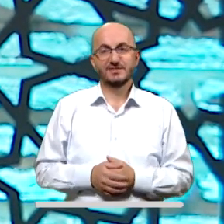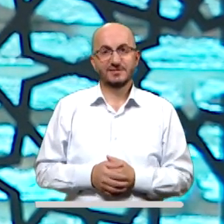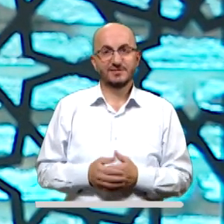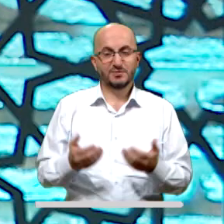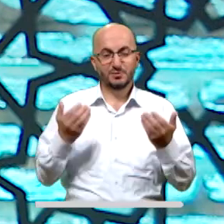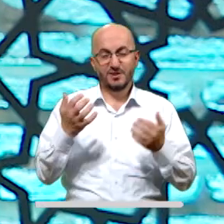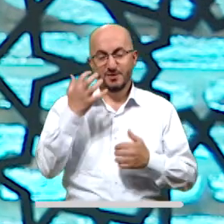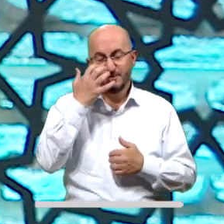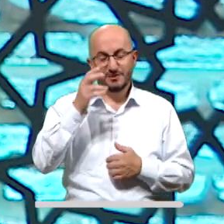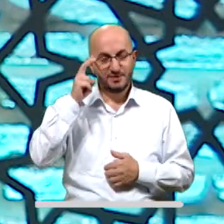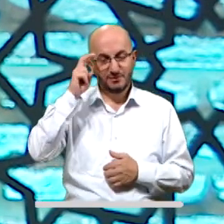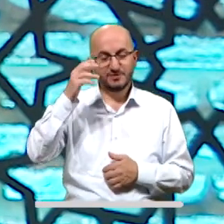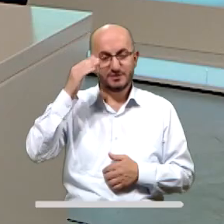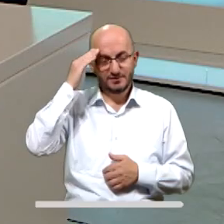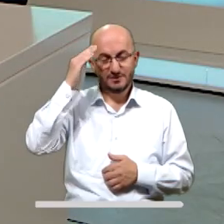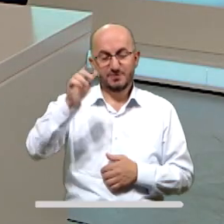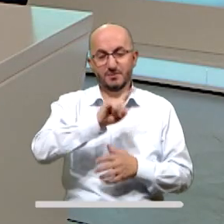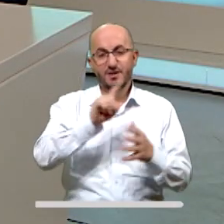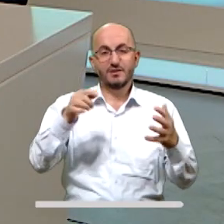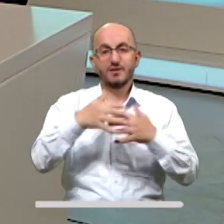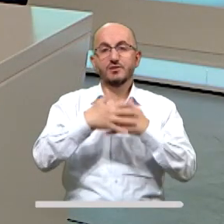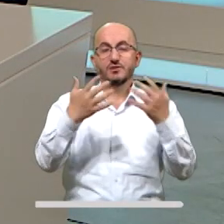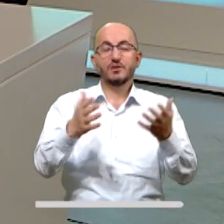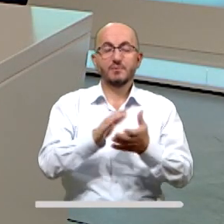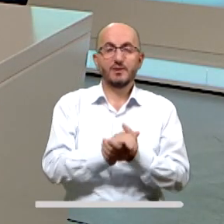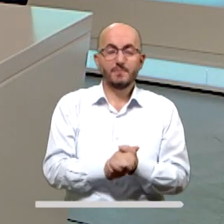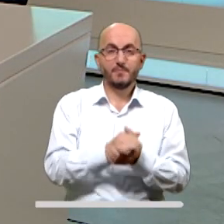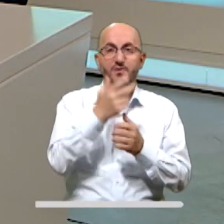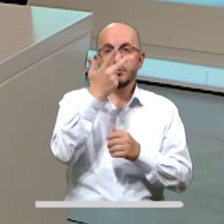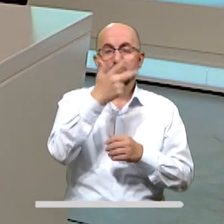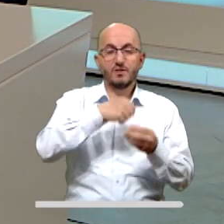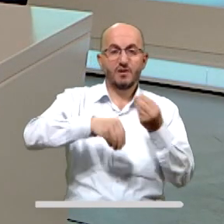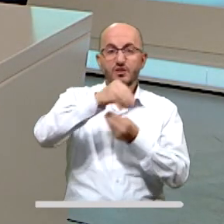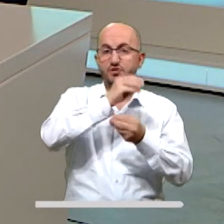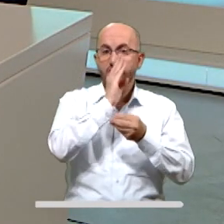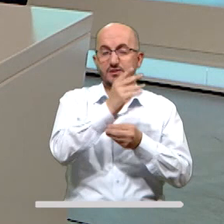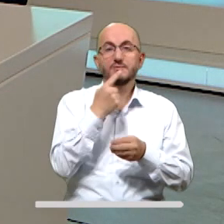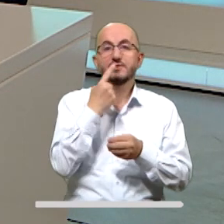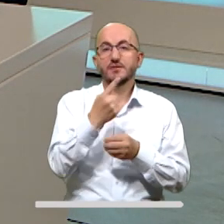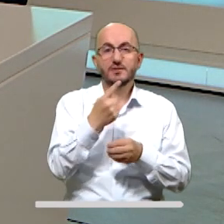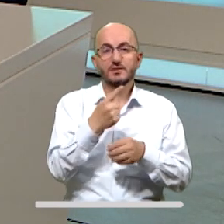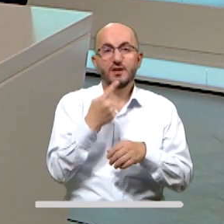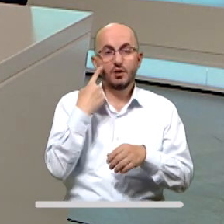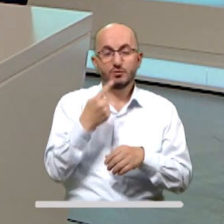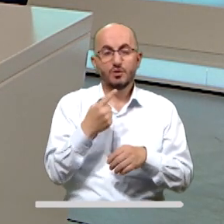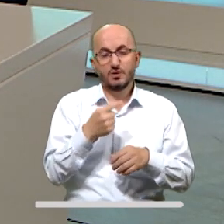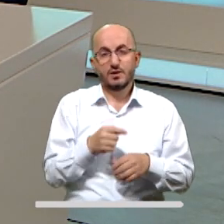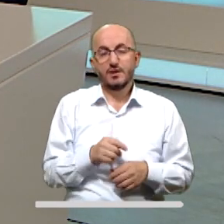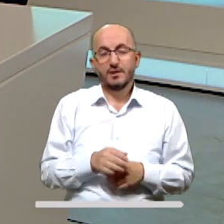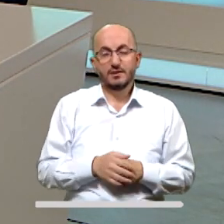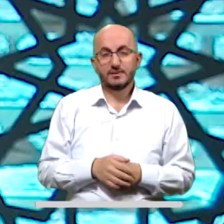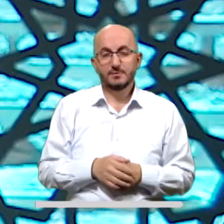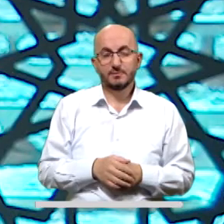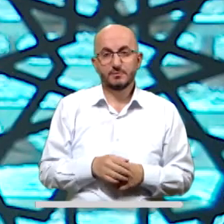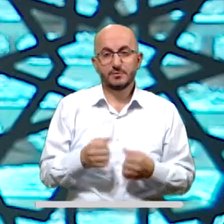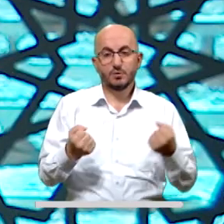dua bekleriz. Manisa'ya da selam ediyoruz. Hayırlı akşamlar. Şimdi 3 defa hacca gittim dediğine göre yaşı biraz var hacı teyzenin. Çünkü